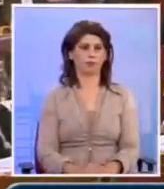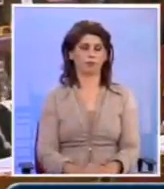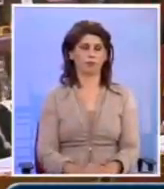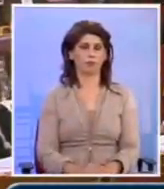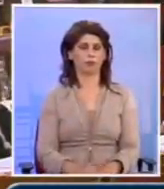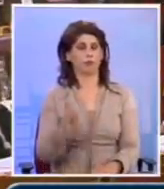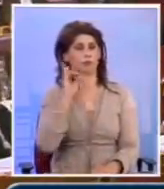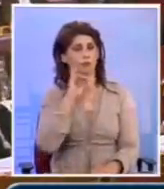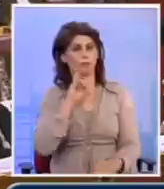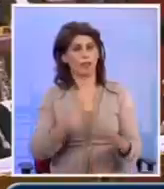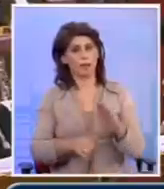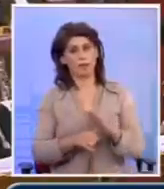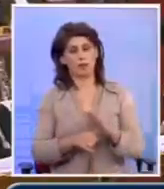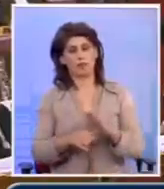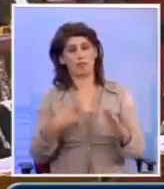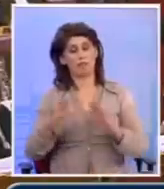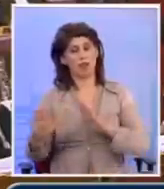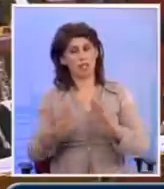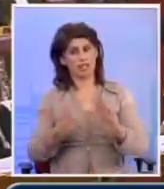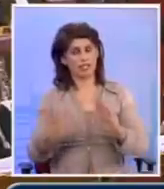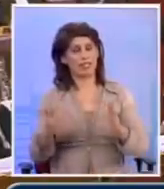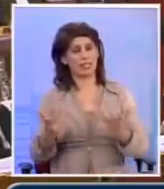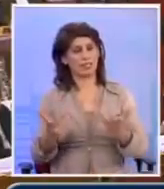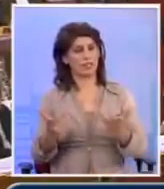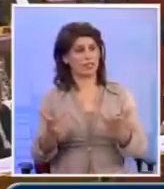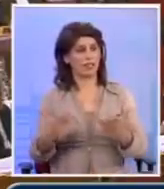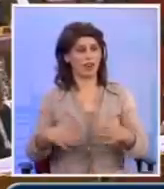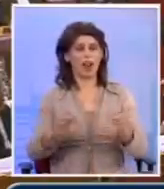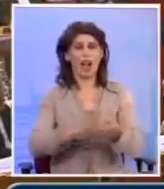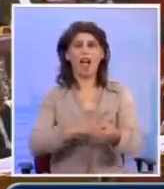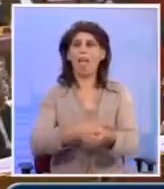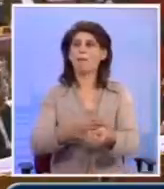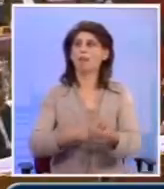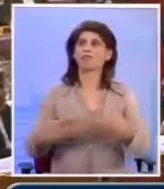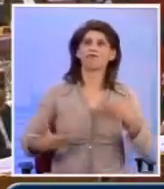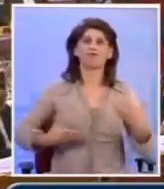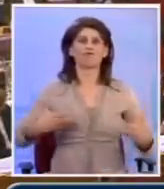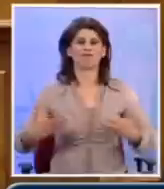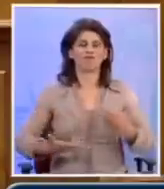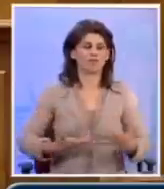Κυρία Πρόεδρε, την προστασία σας, διότι έχουν ανάψει τα αίματα.